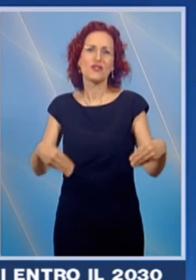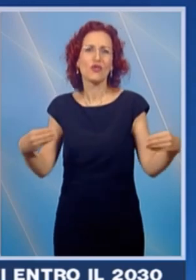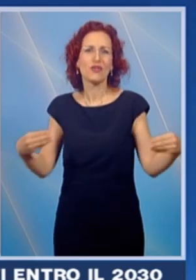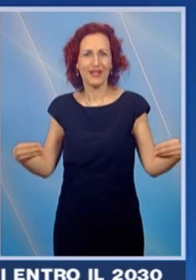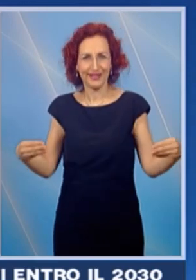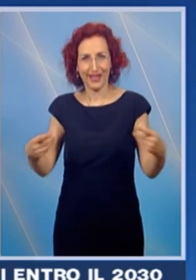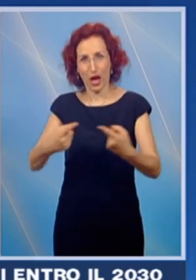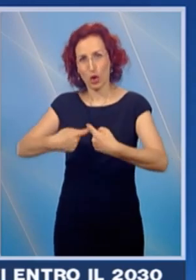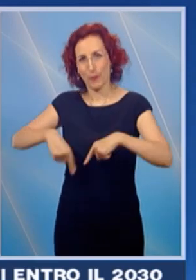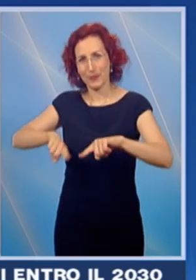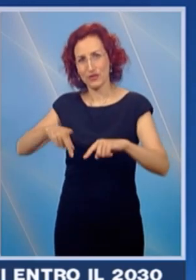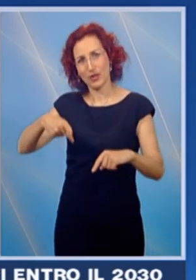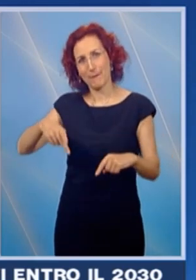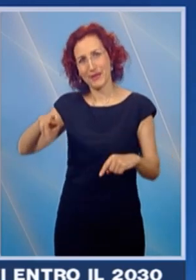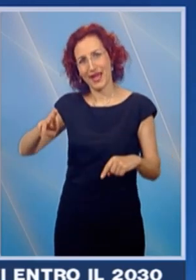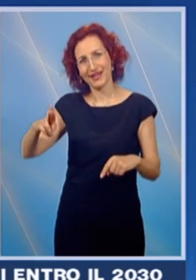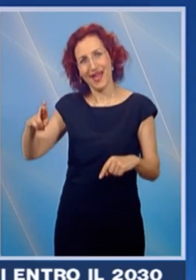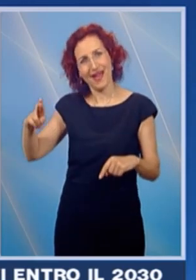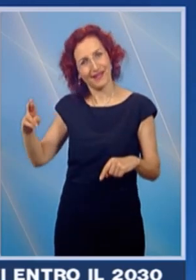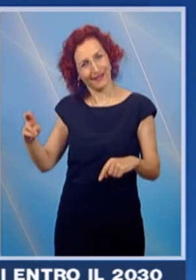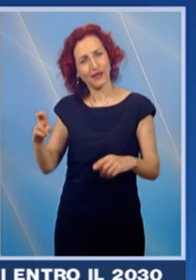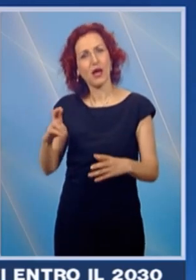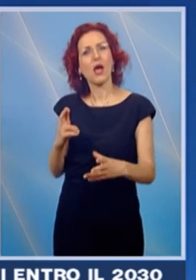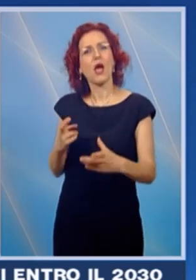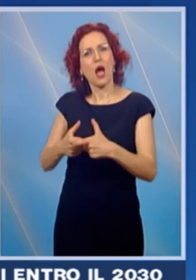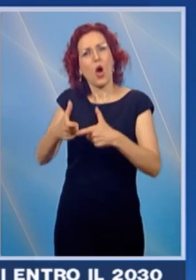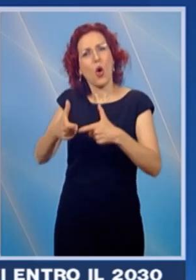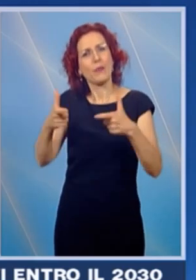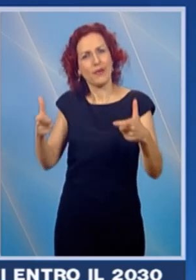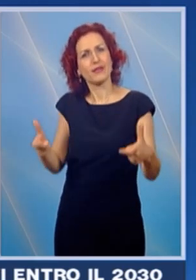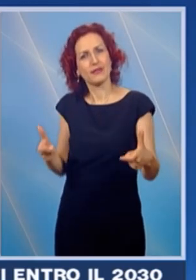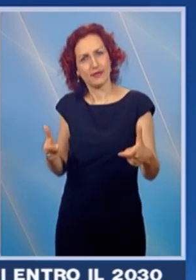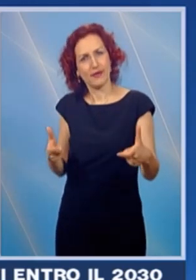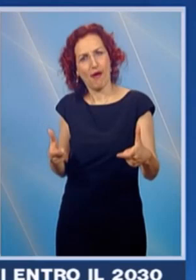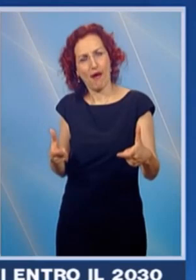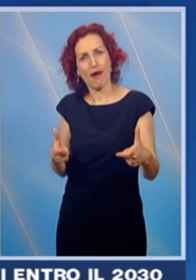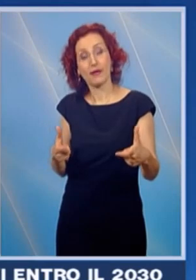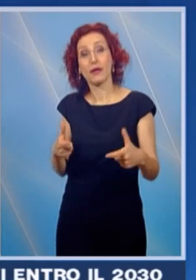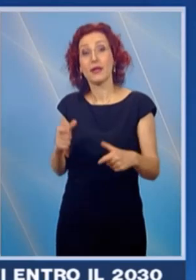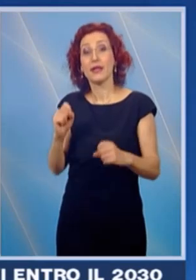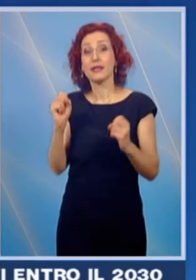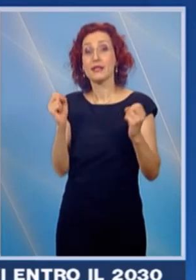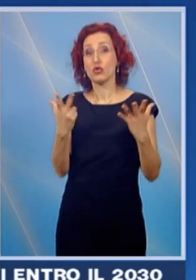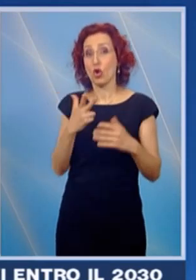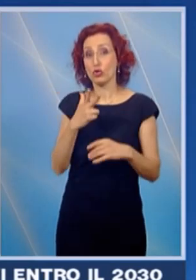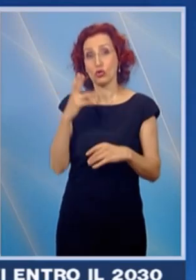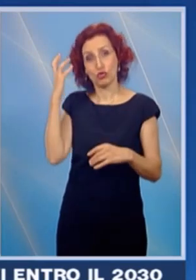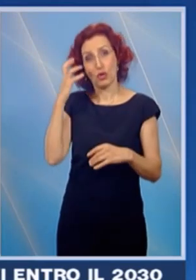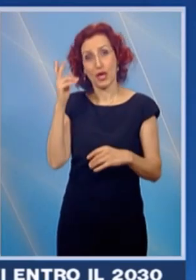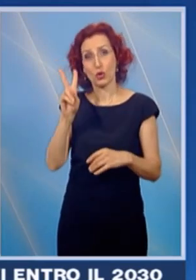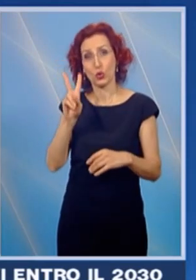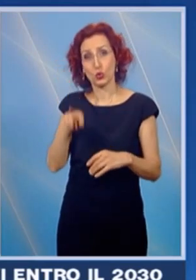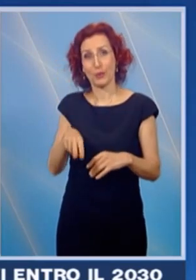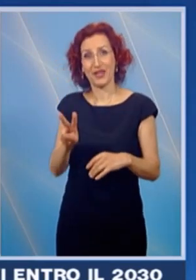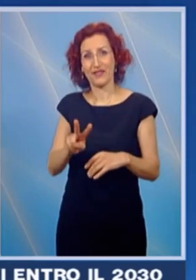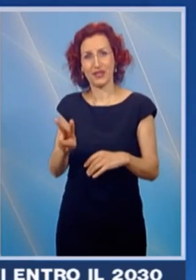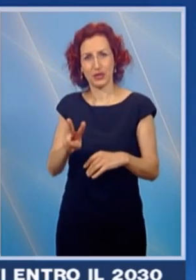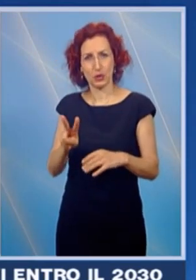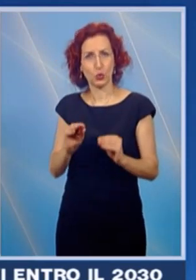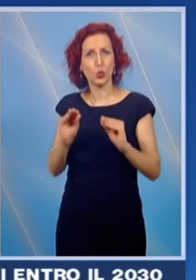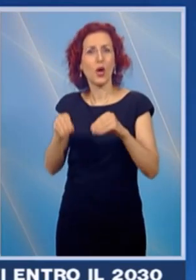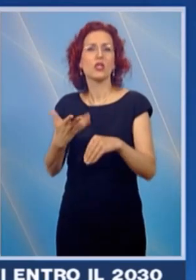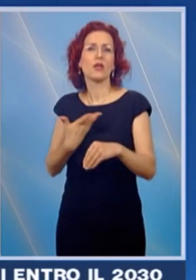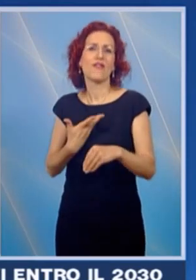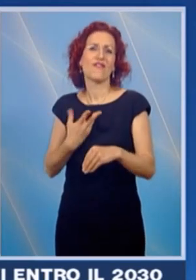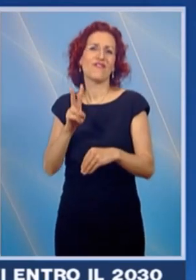della commissione PNRR-PNIEC, insediatosi il 18 gennaio 2022, con 20